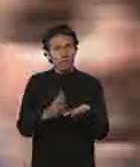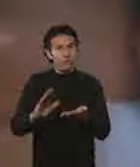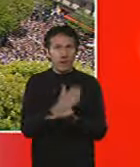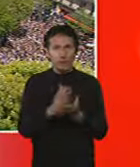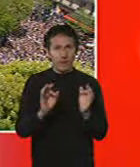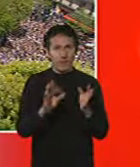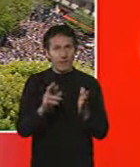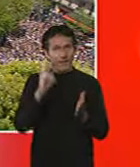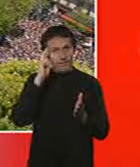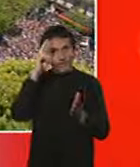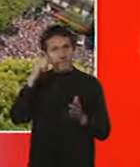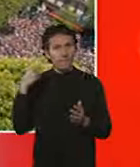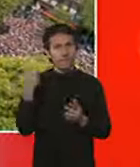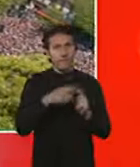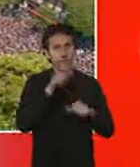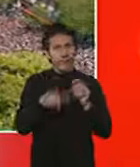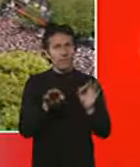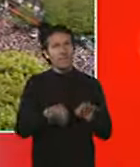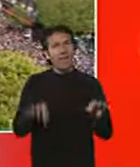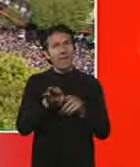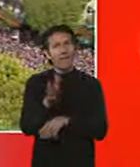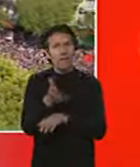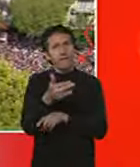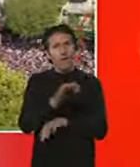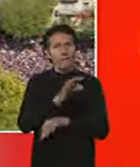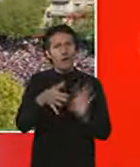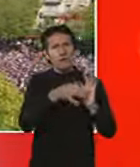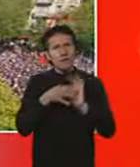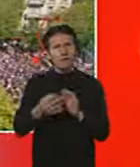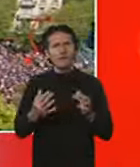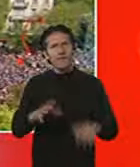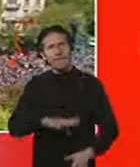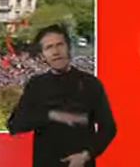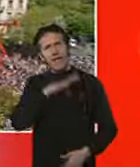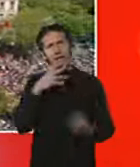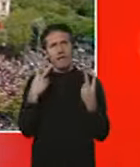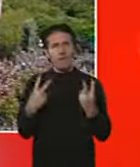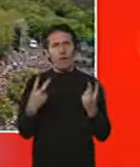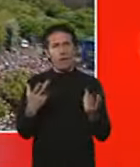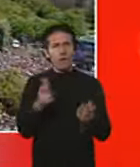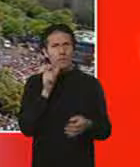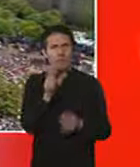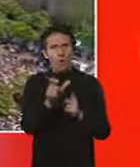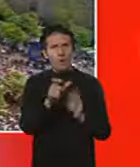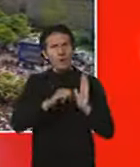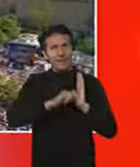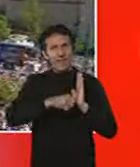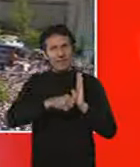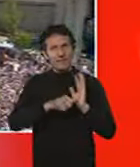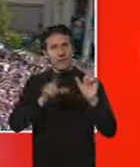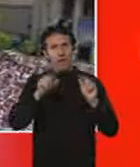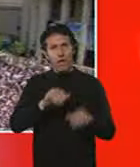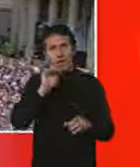d'autre que le rêve d'une nation française rassemblée fier de ses valeurs Jose le mot de son